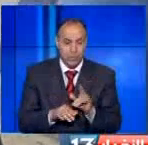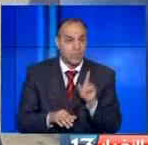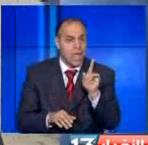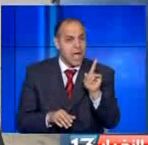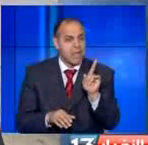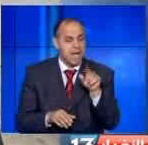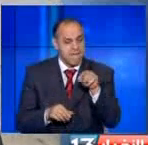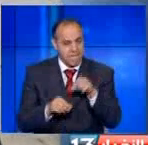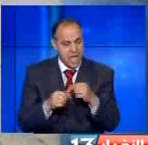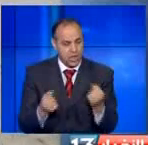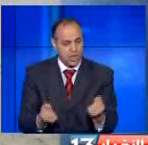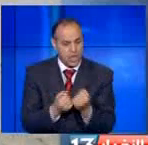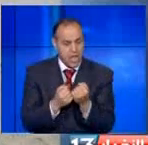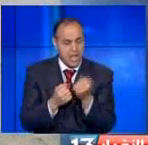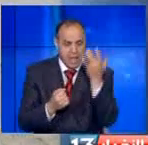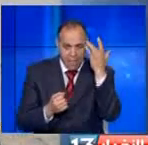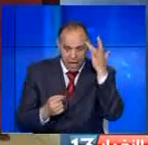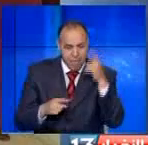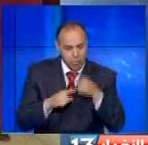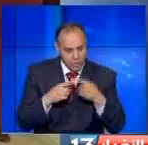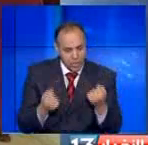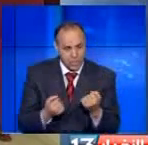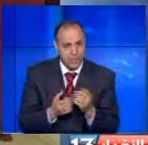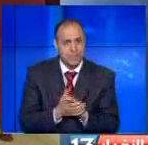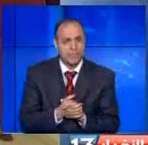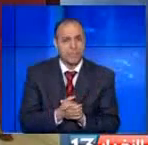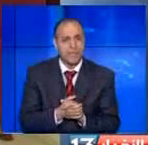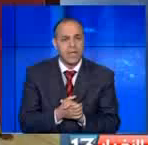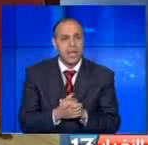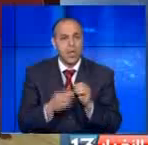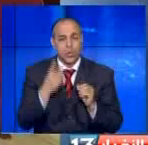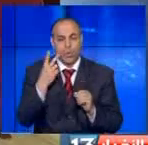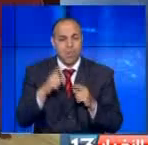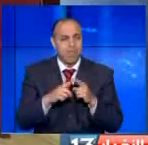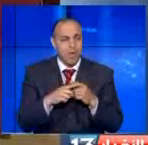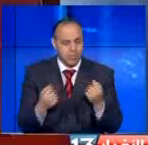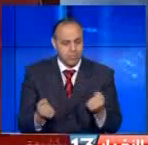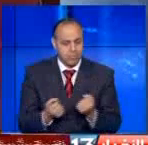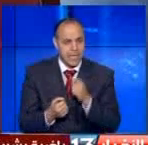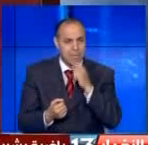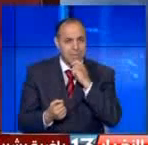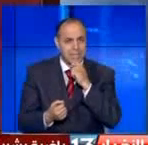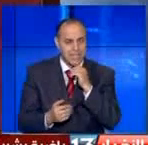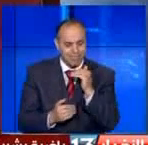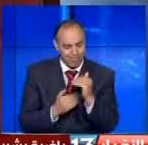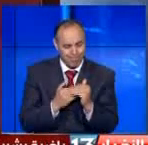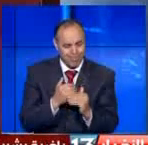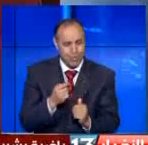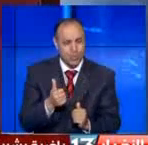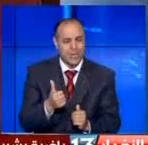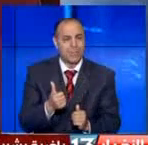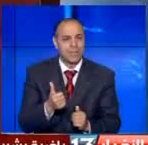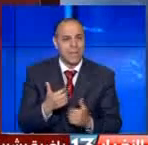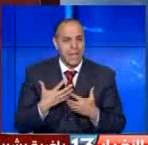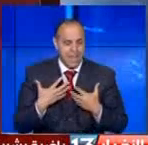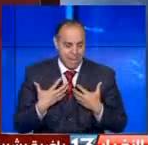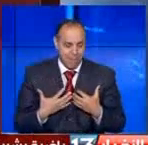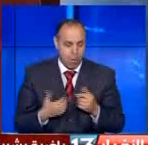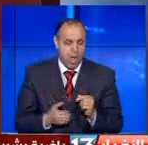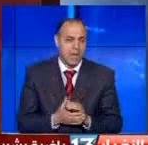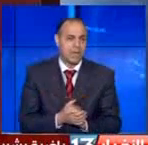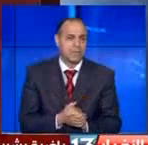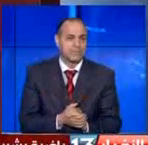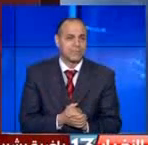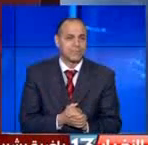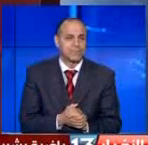فيها معناها أنشطة ثقافية وتنشيطية. هذه الدورة الثانية مازالت متعثرة شوية، حبينا تكون معناتها